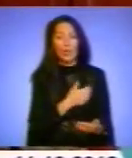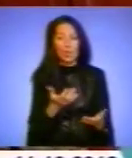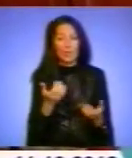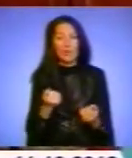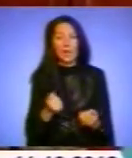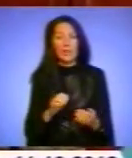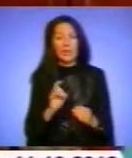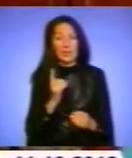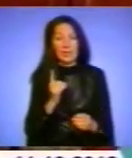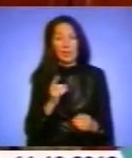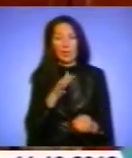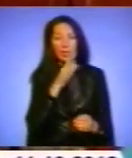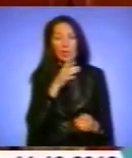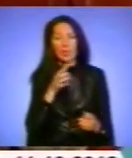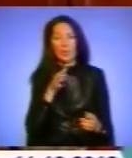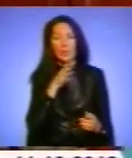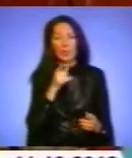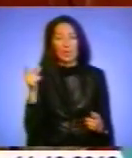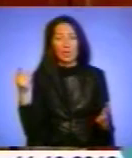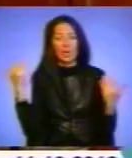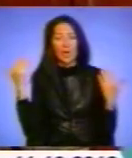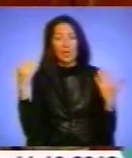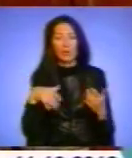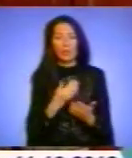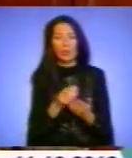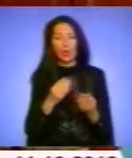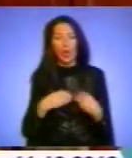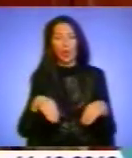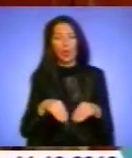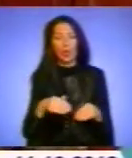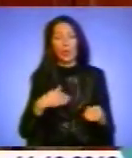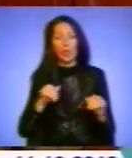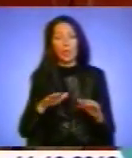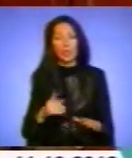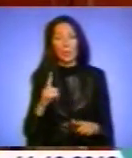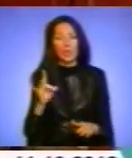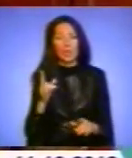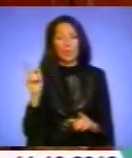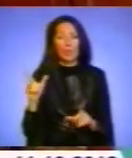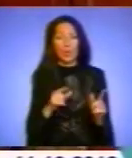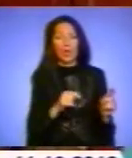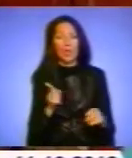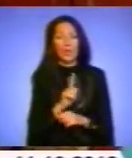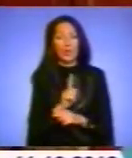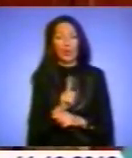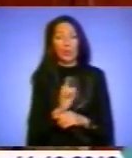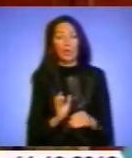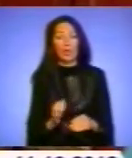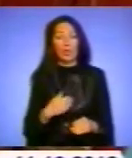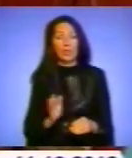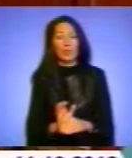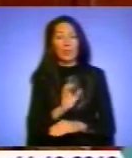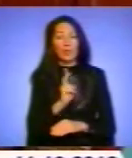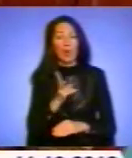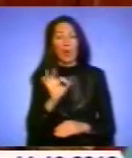в свою родину. Ну, і ми вирішили. Перший раз поїхали в Тернопіль, з Тернополя нас направили в Коропець, взяли ми